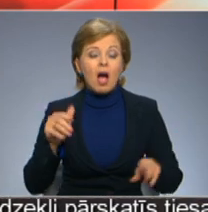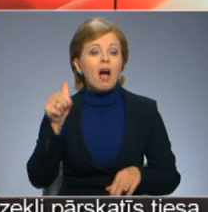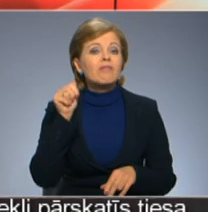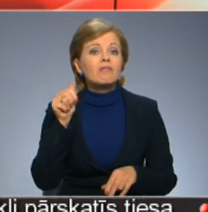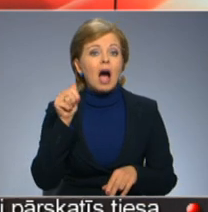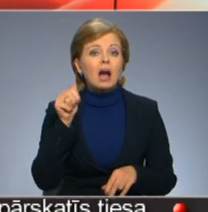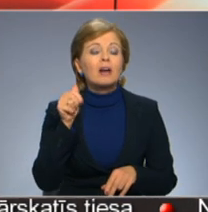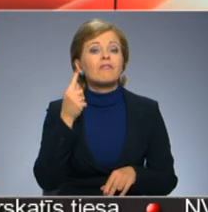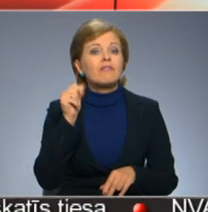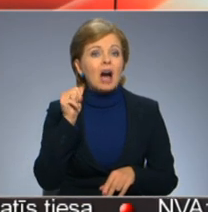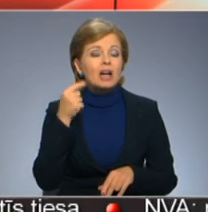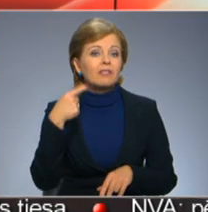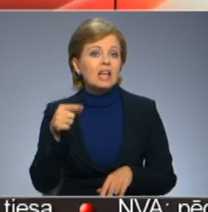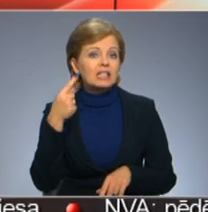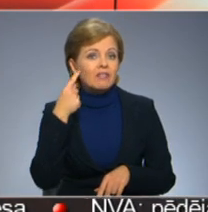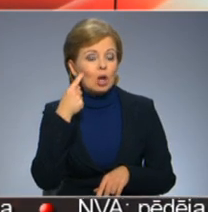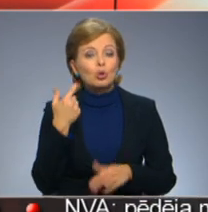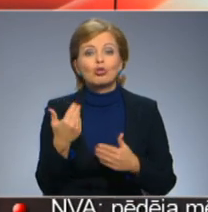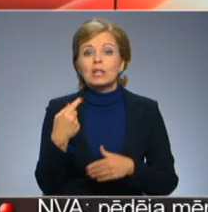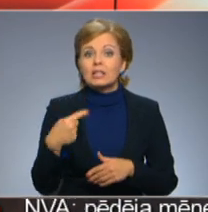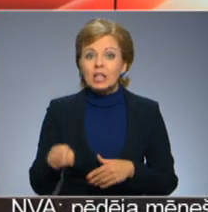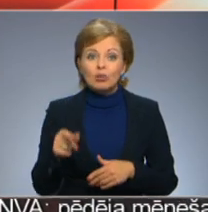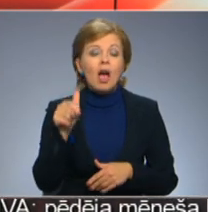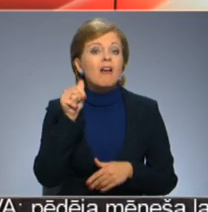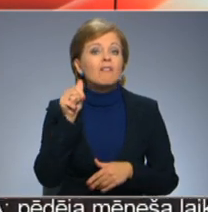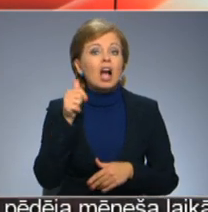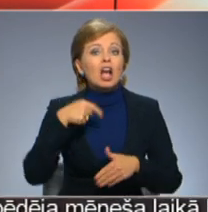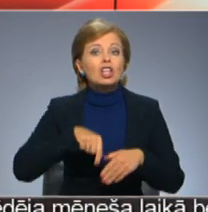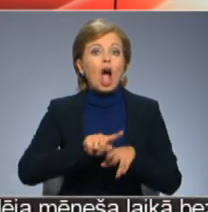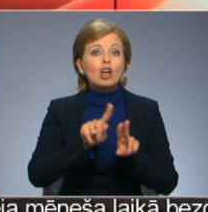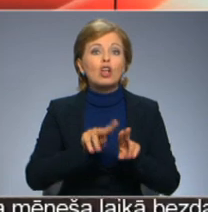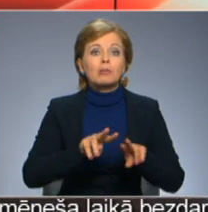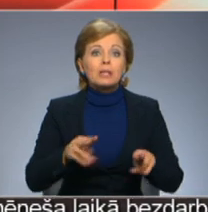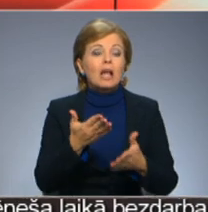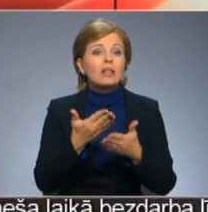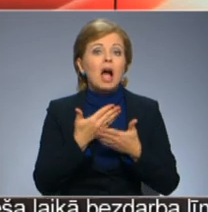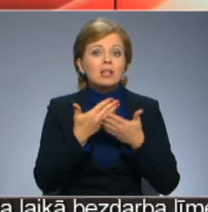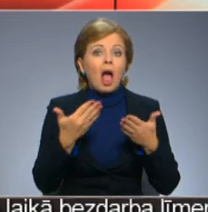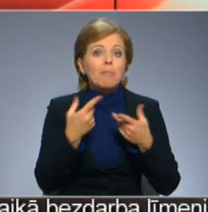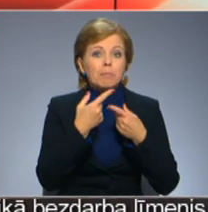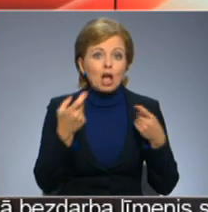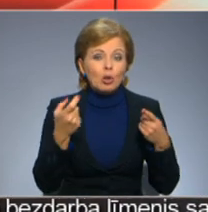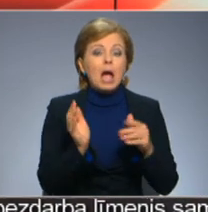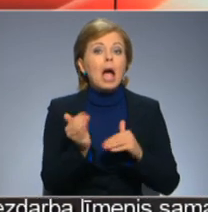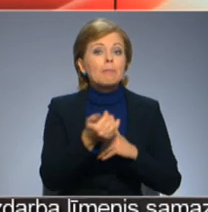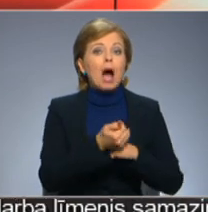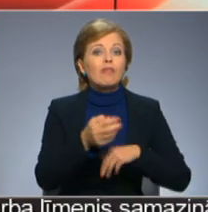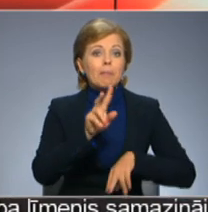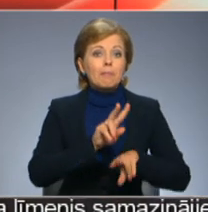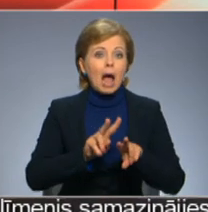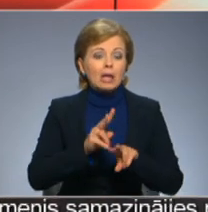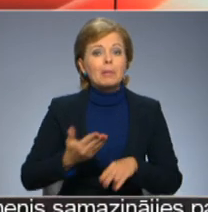Vakar viens viedoklis, šodien cits. Vēl vakar iekšlietu ministrija nāca klajā ar paziņojumu, ka par patvērumu meklētāju izmitināšanas vietu varētu